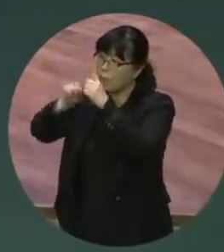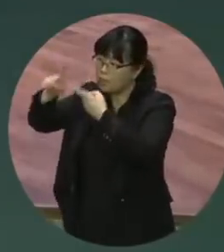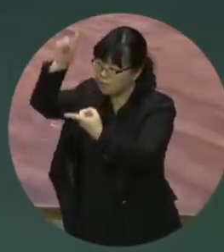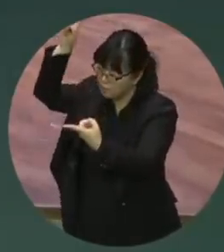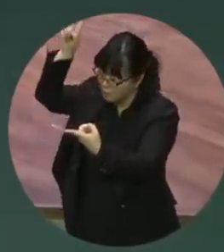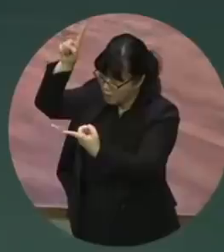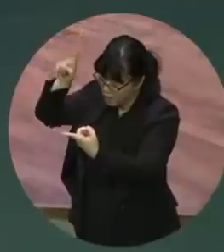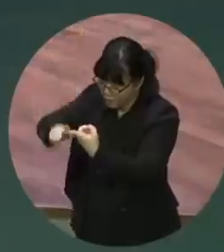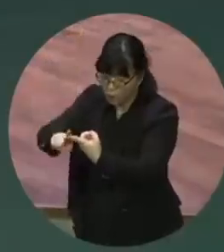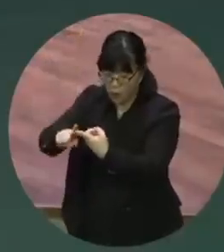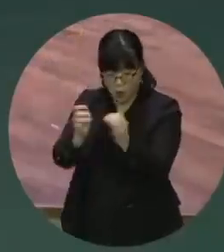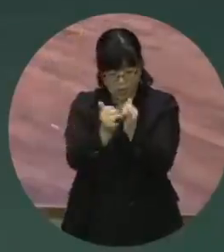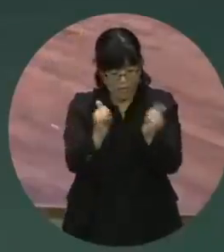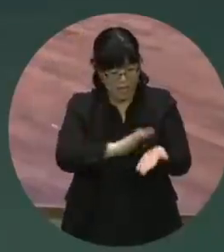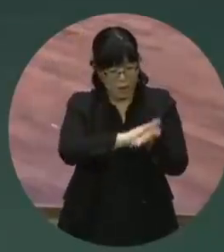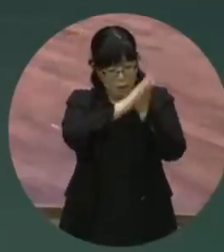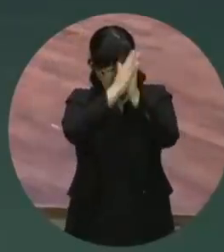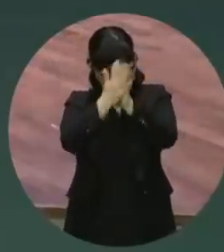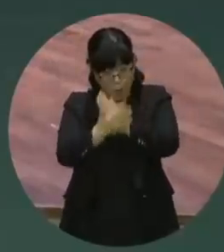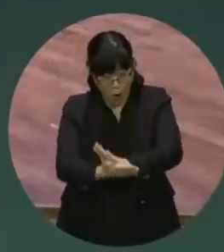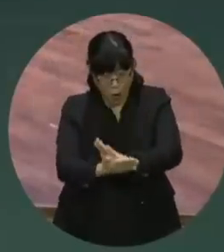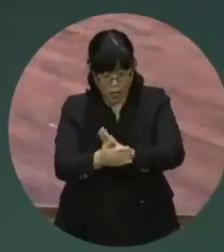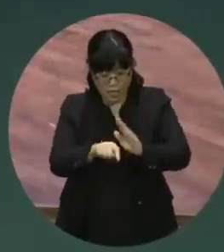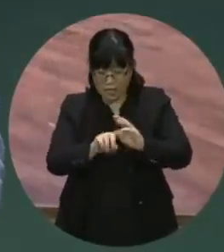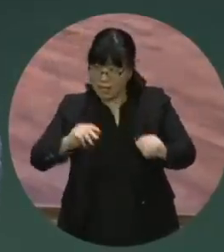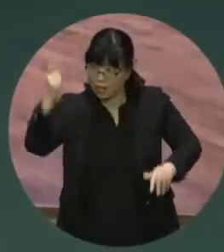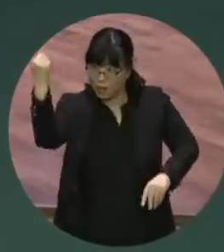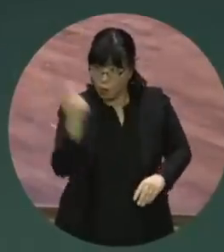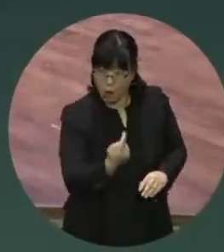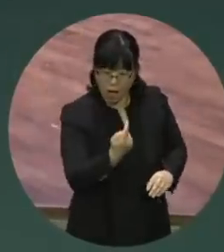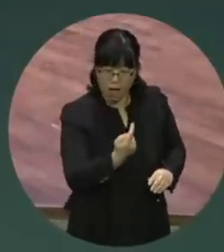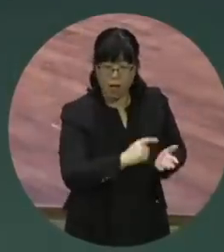하나님이 사람이 되셨다. 하나님이 사람이 되셨다.